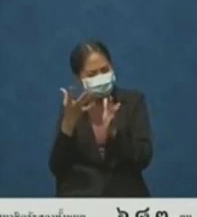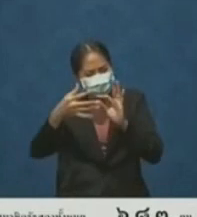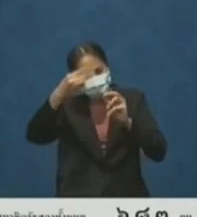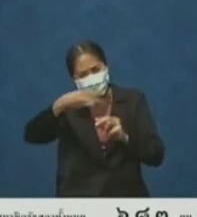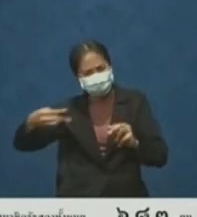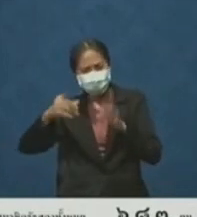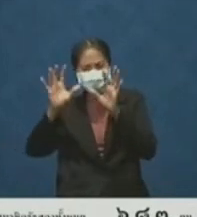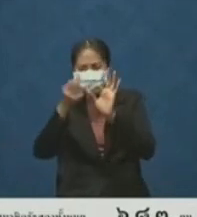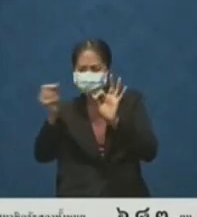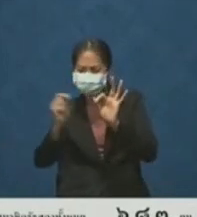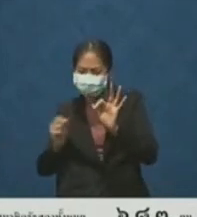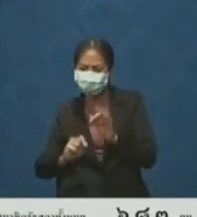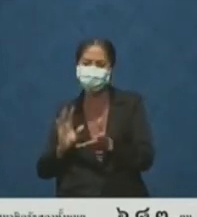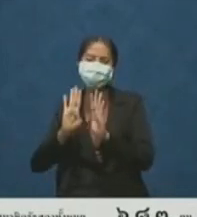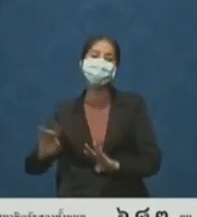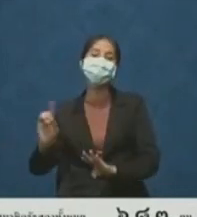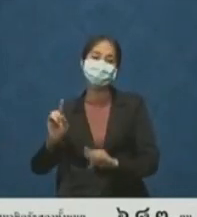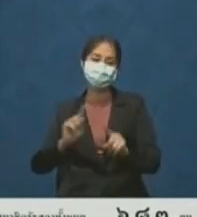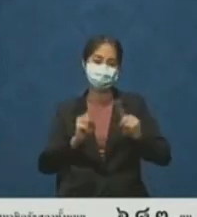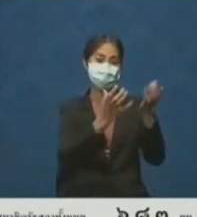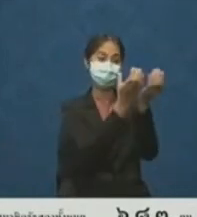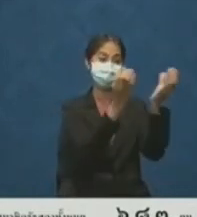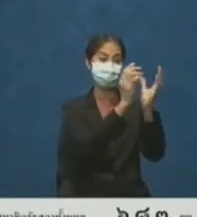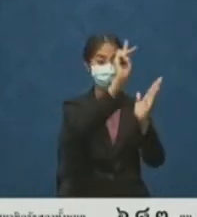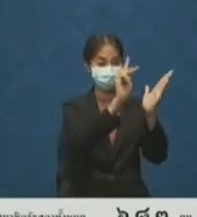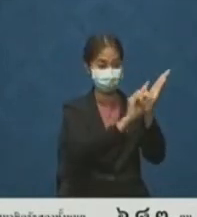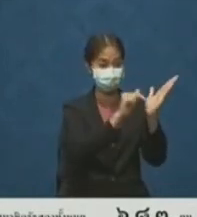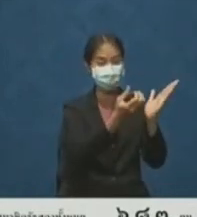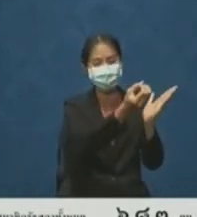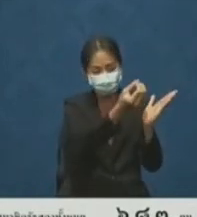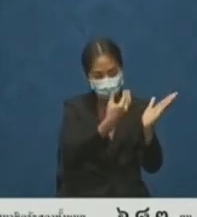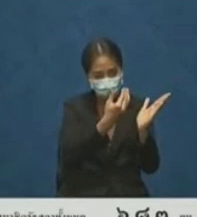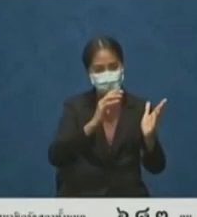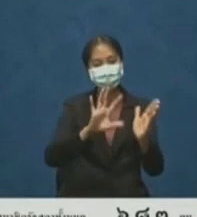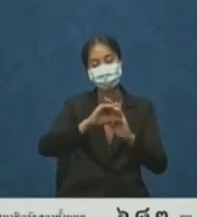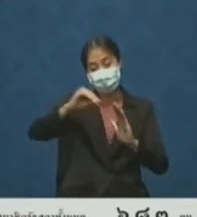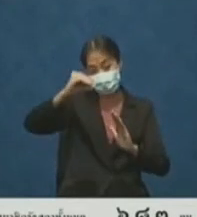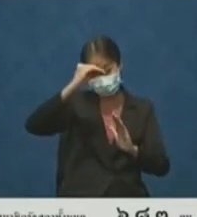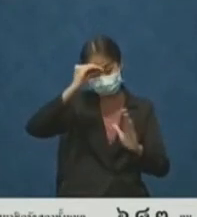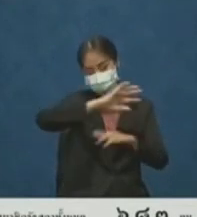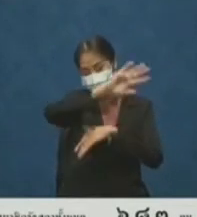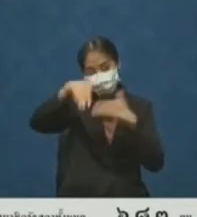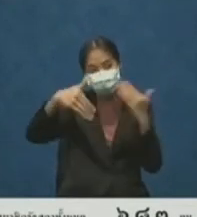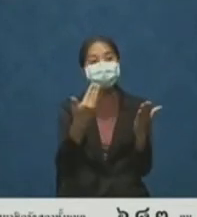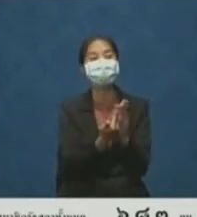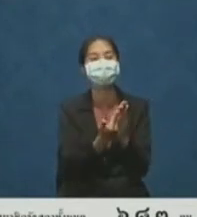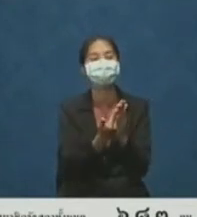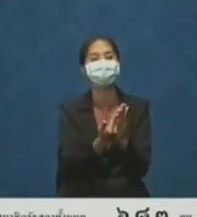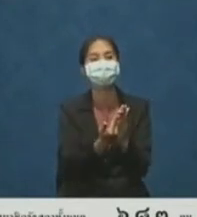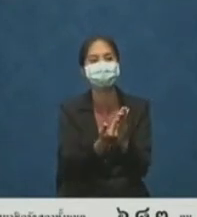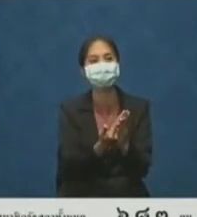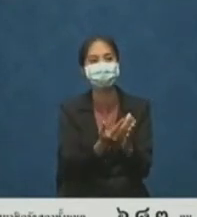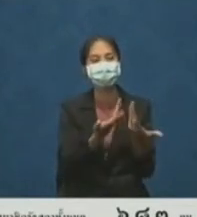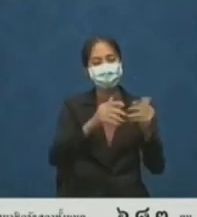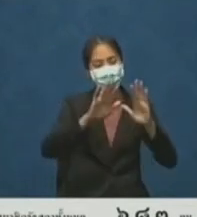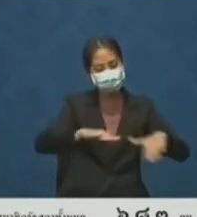กฎหมายฉบับนี้อย่างไรความของรัฐธรรมนูญเขียนบอกว่าการศึกษาทั้งปวงนะครับในมาตรา54วรรค